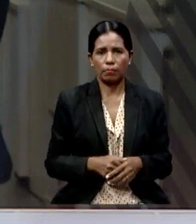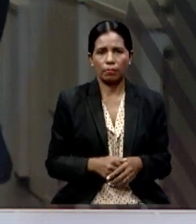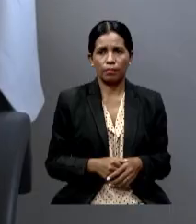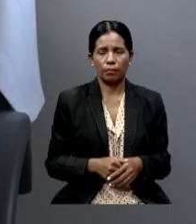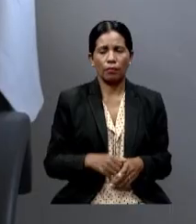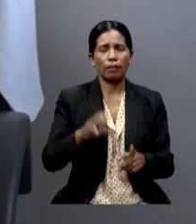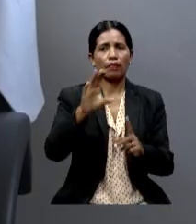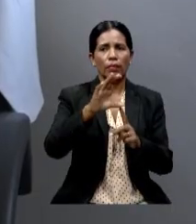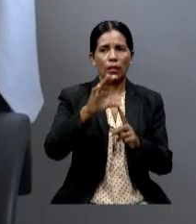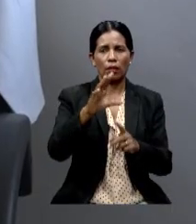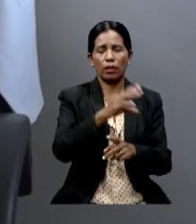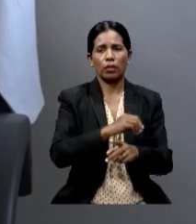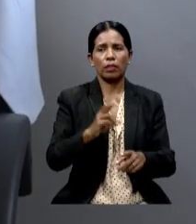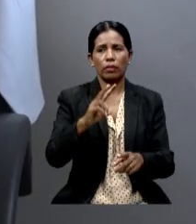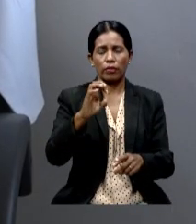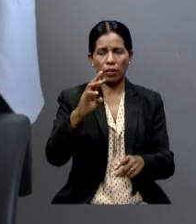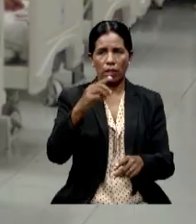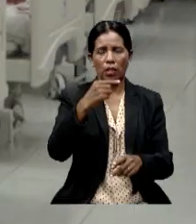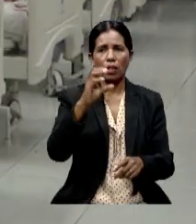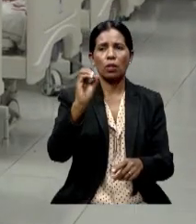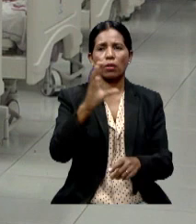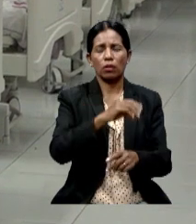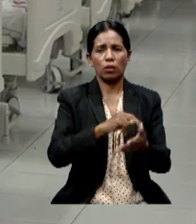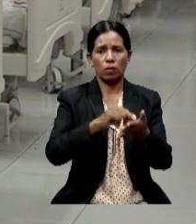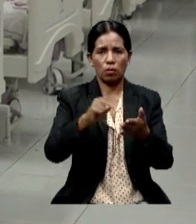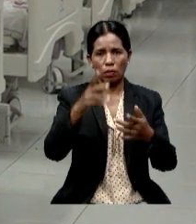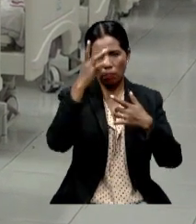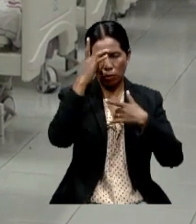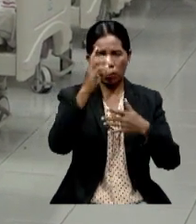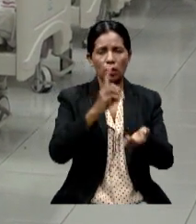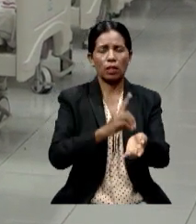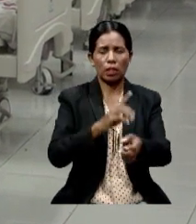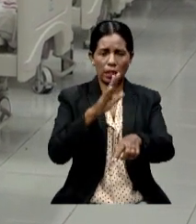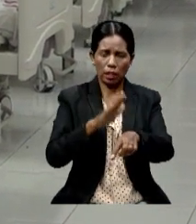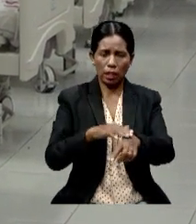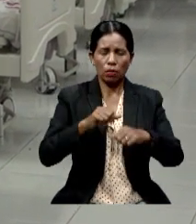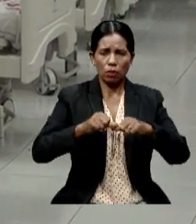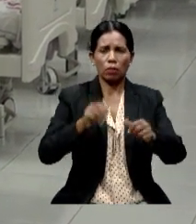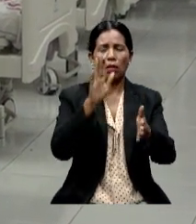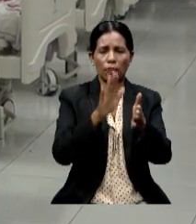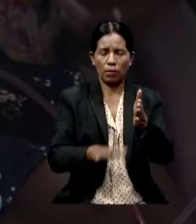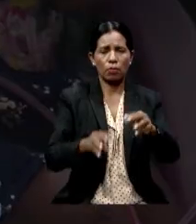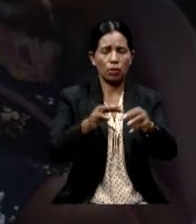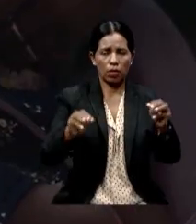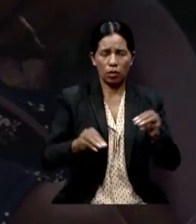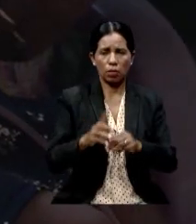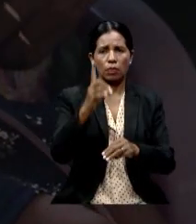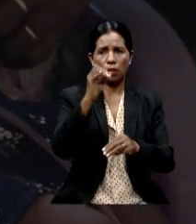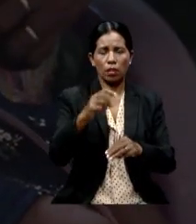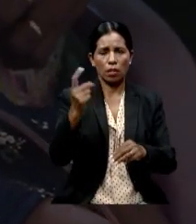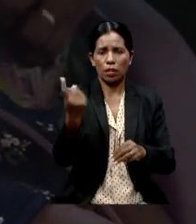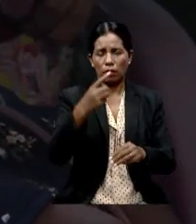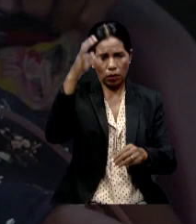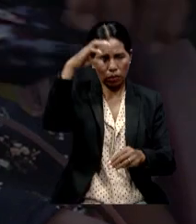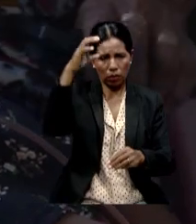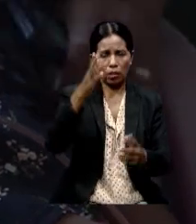Sefe Centro Saúde Vera Cruz Hateten, durante o número moras dengue continua aumenta, também da unha município dele na Fatin Udan, mas